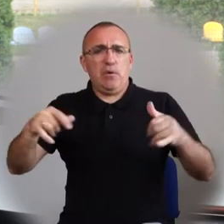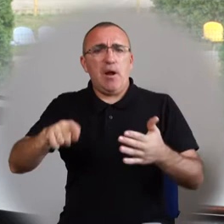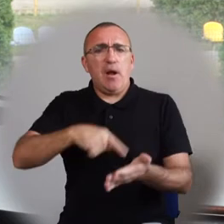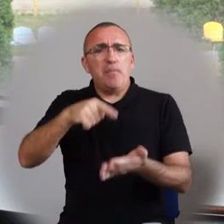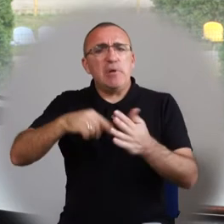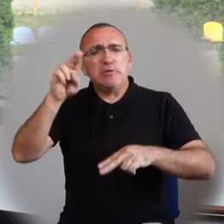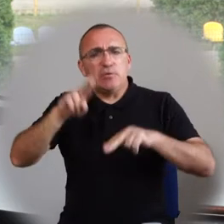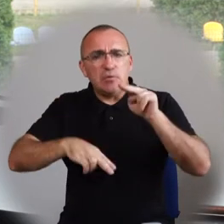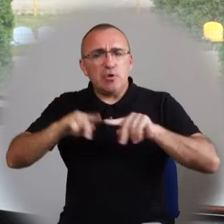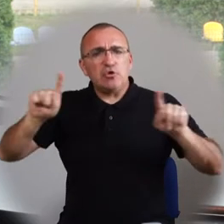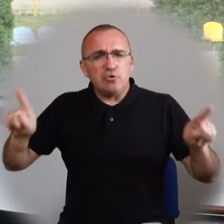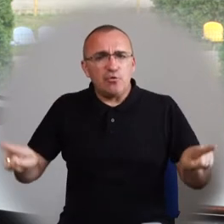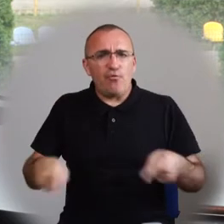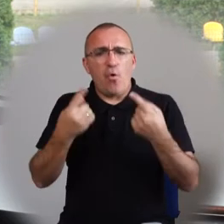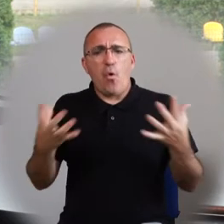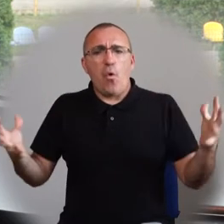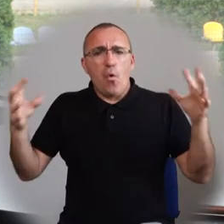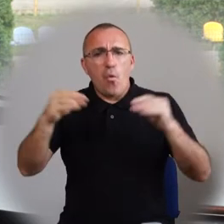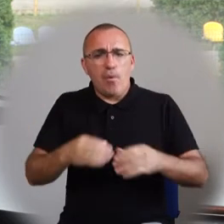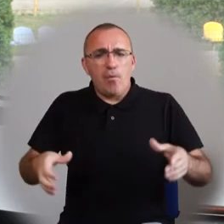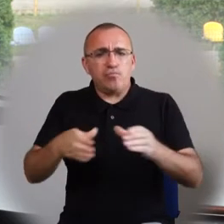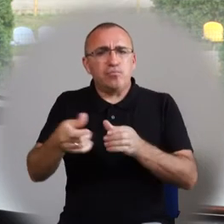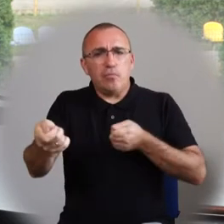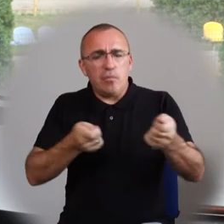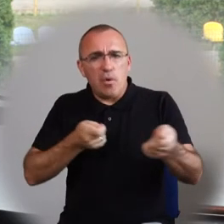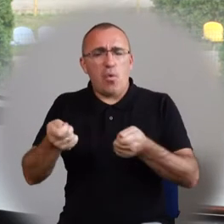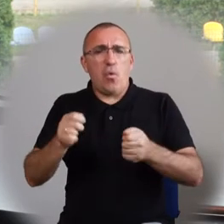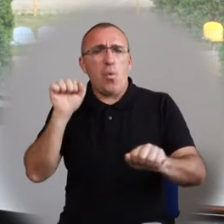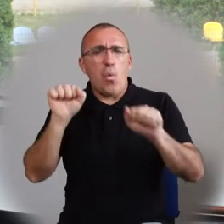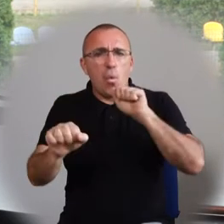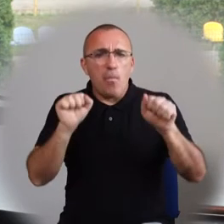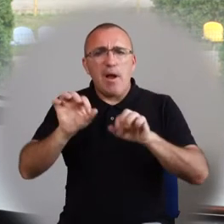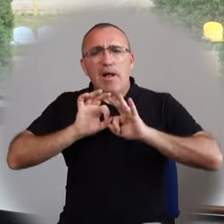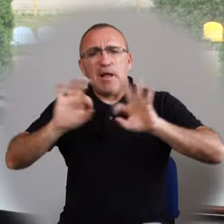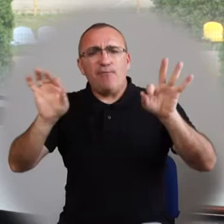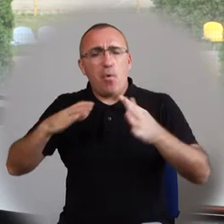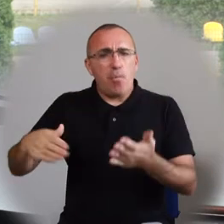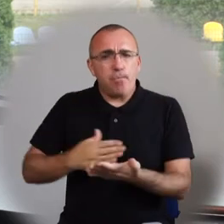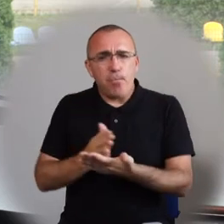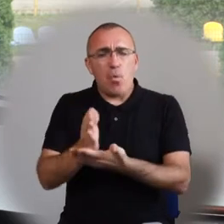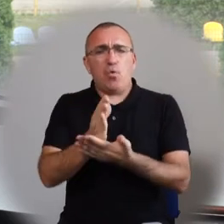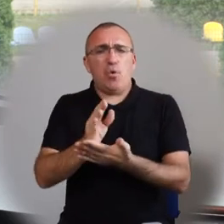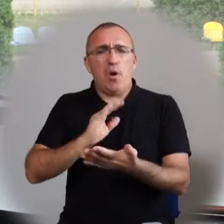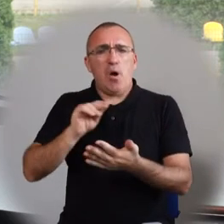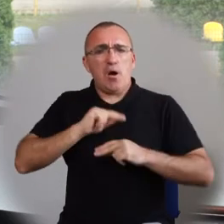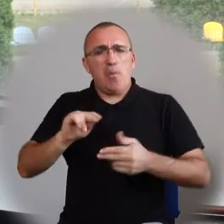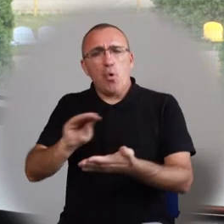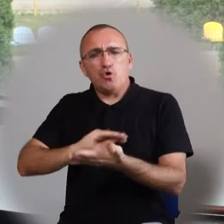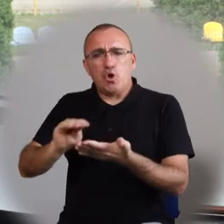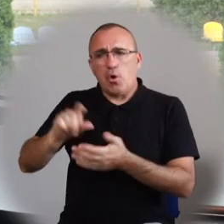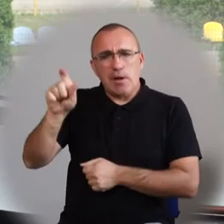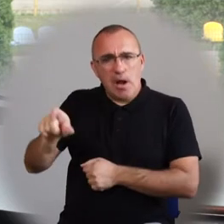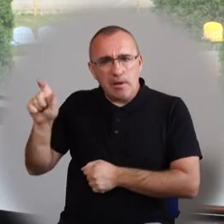розвиток, містобудування, тобто створення об'єднаних територіальних громад, управління інформаційної політики, тобто робота з